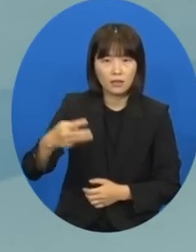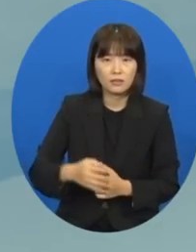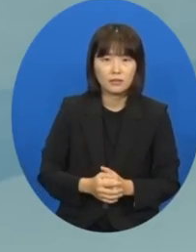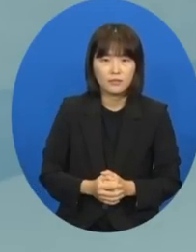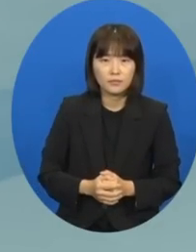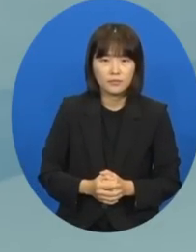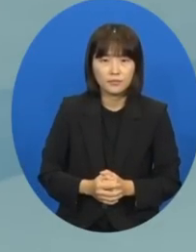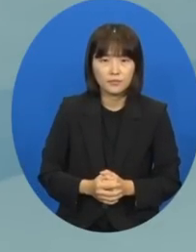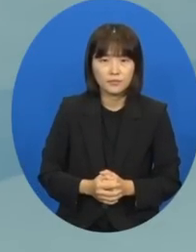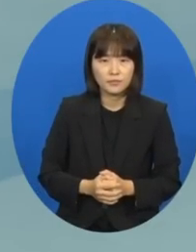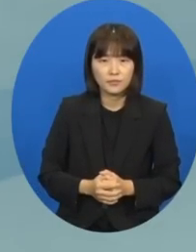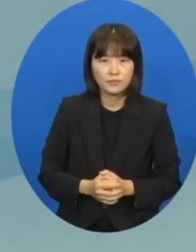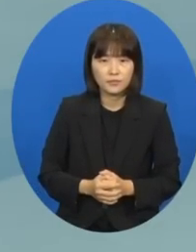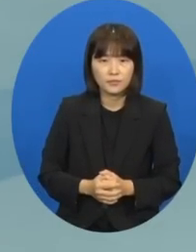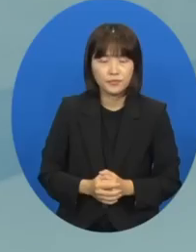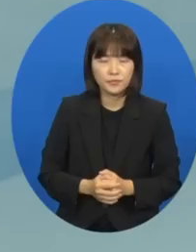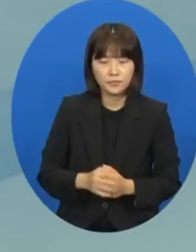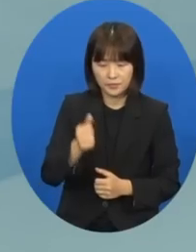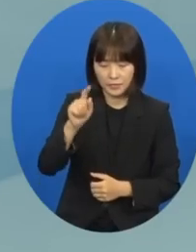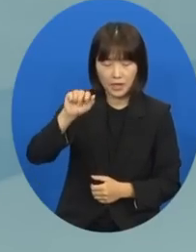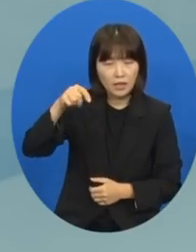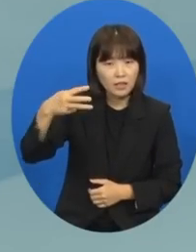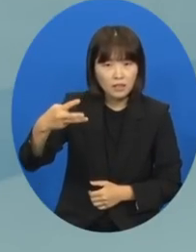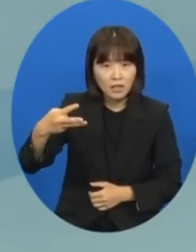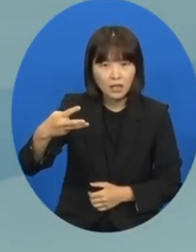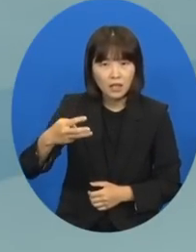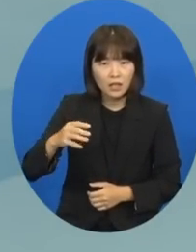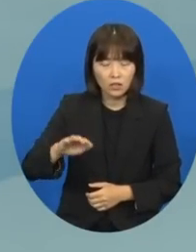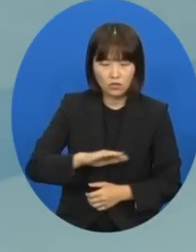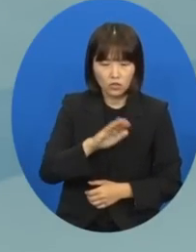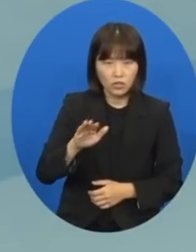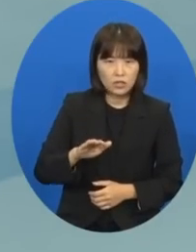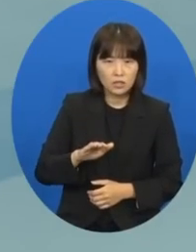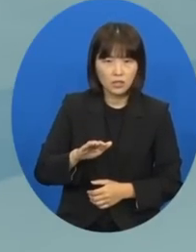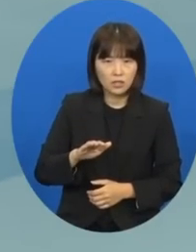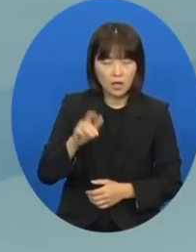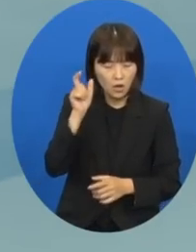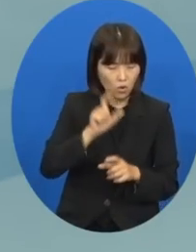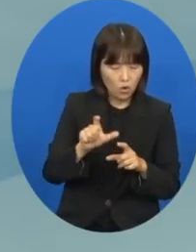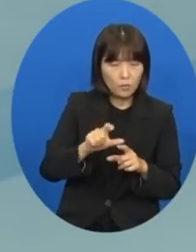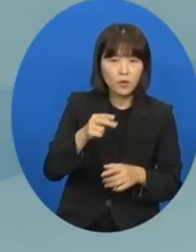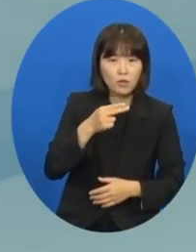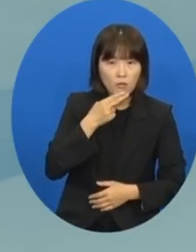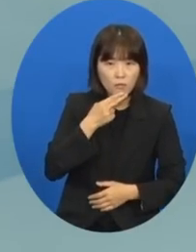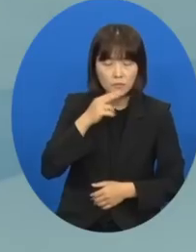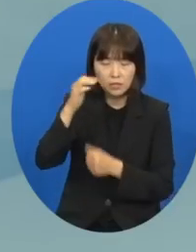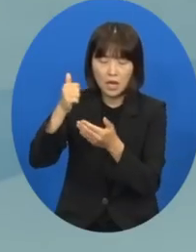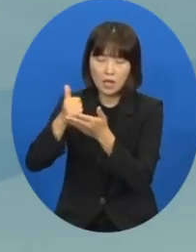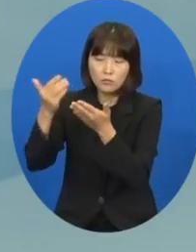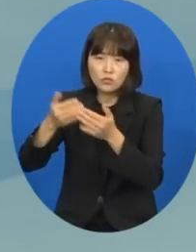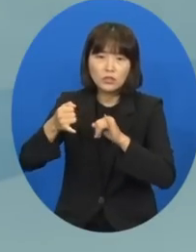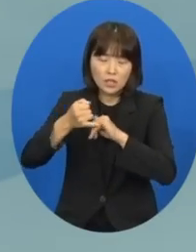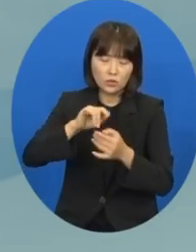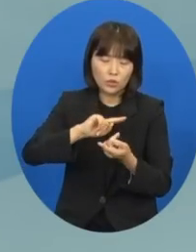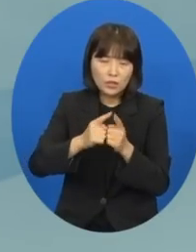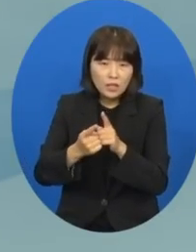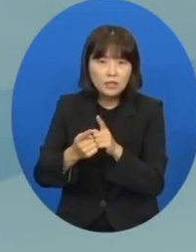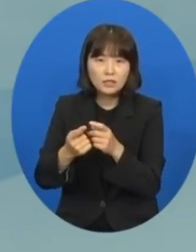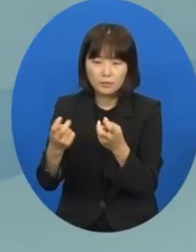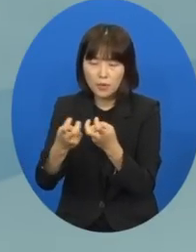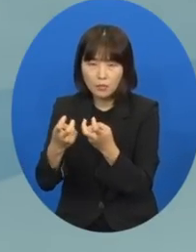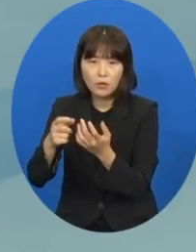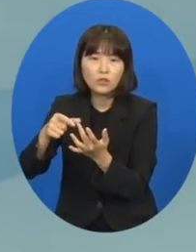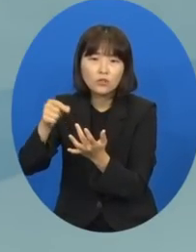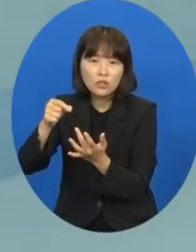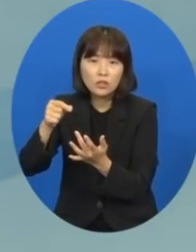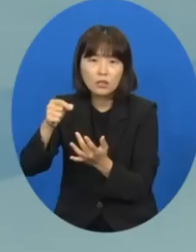별로 고민하지 않고 하나님 주신 그 최선 대신에 차선으로 택하는 것이 바로 이